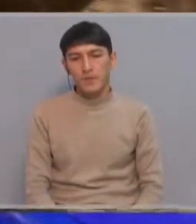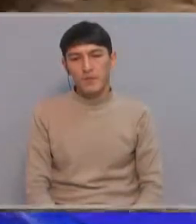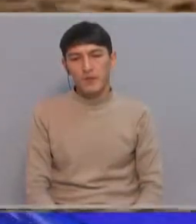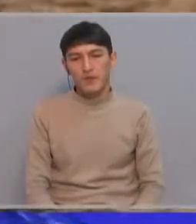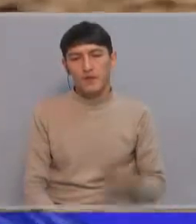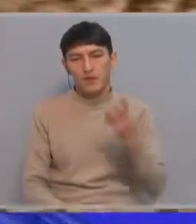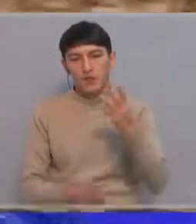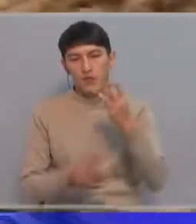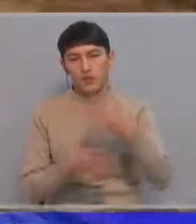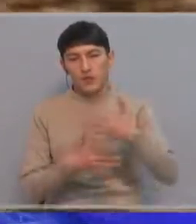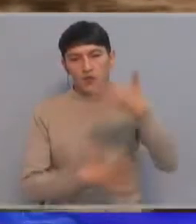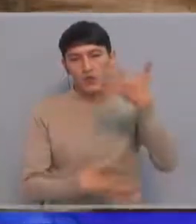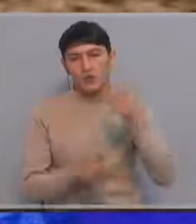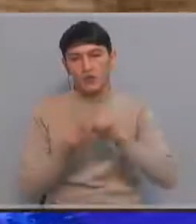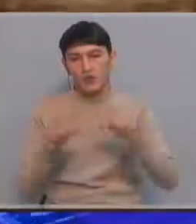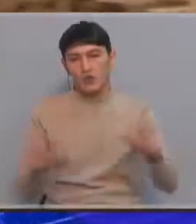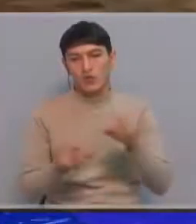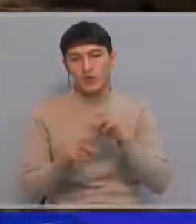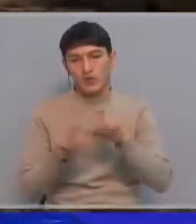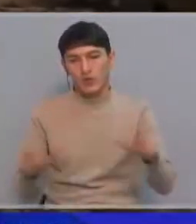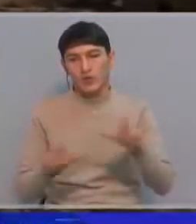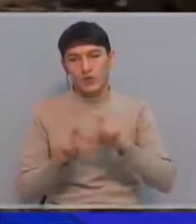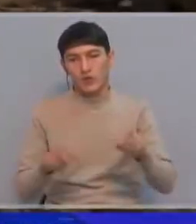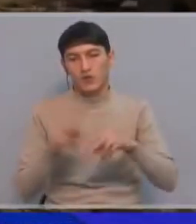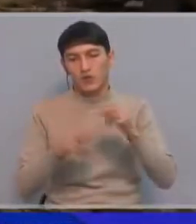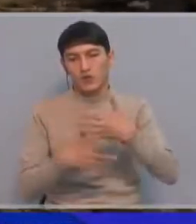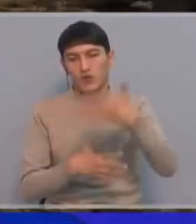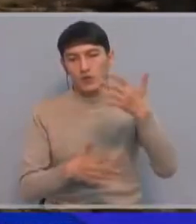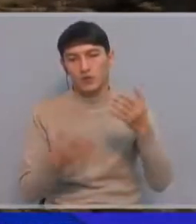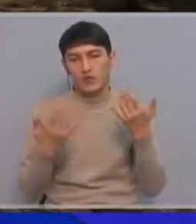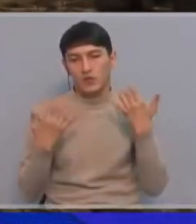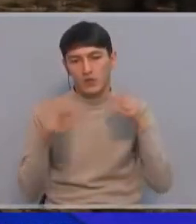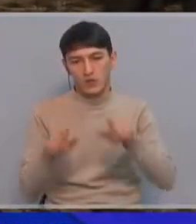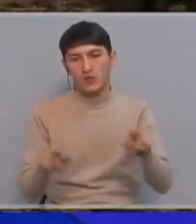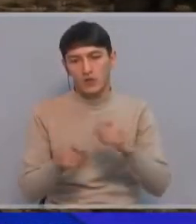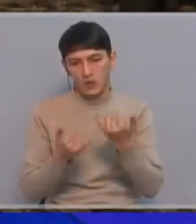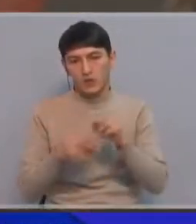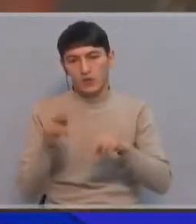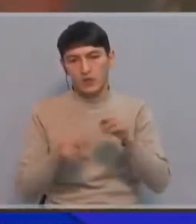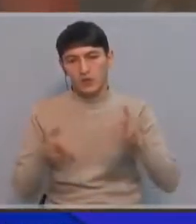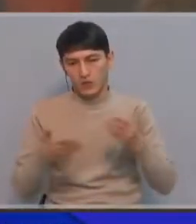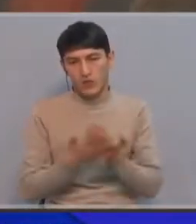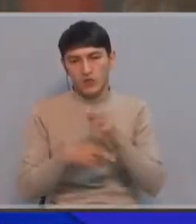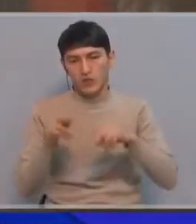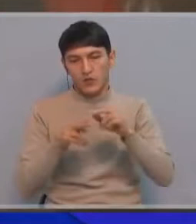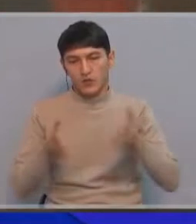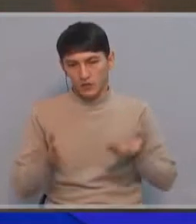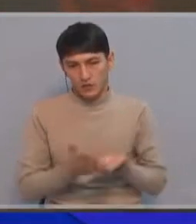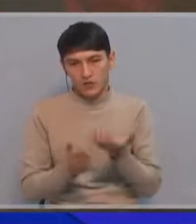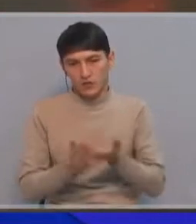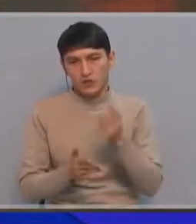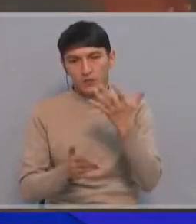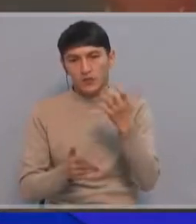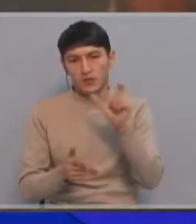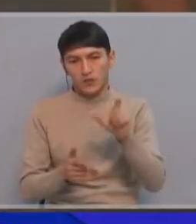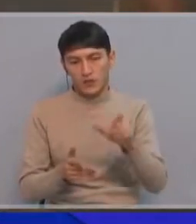Үш қабатты зәулім оқушылар сарайы осында бой көтереді. Қазір мұнда ғимаратқа жерді дайындау жұмыстары жүргізіліп жатыр. 500 бала